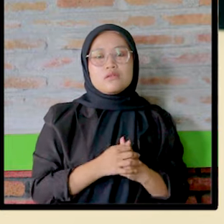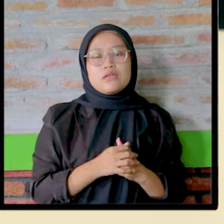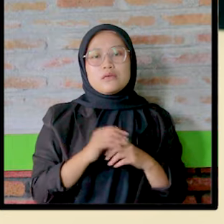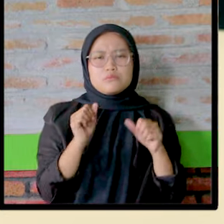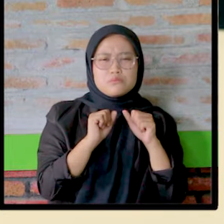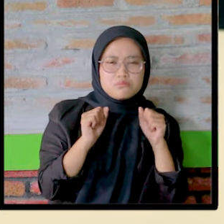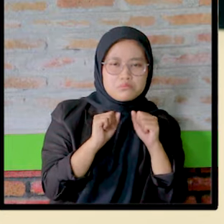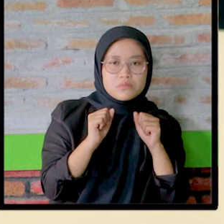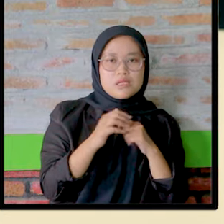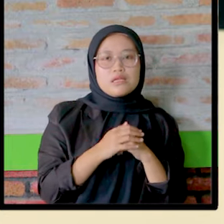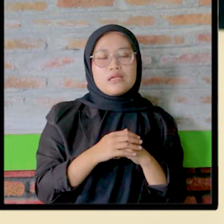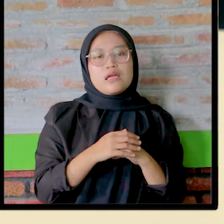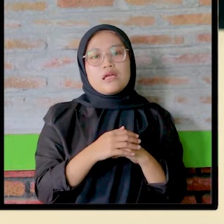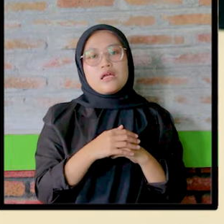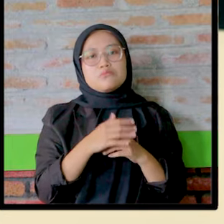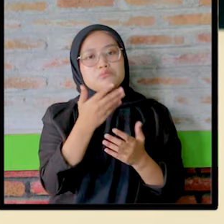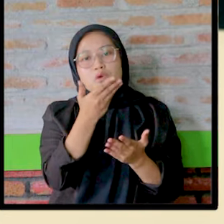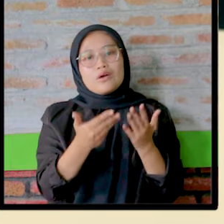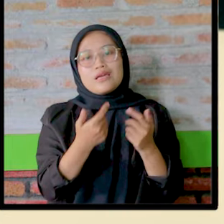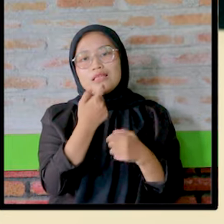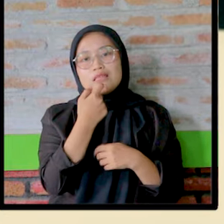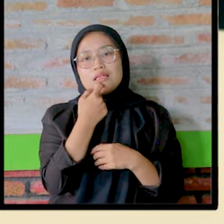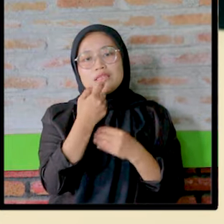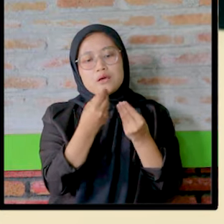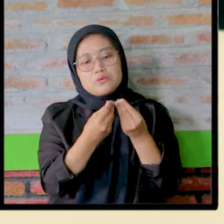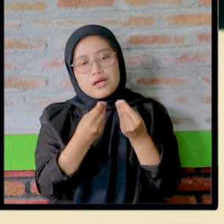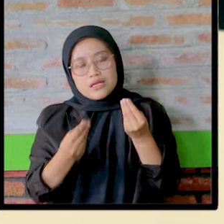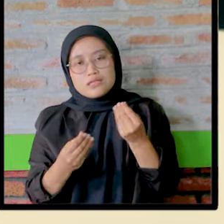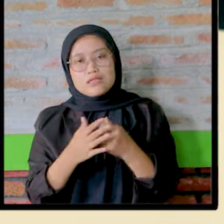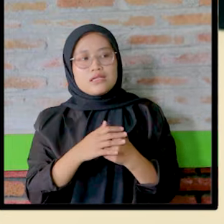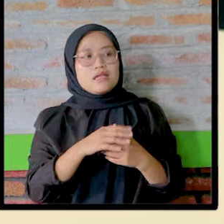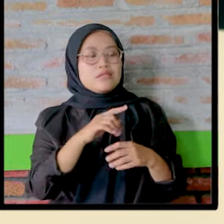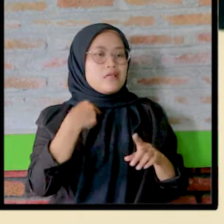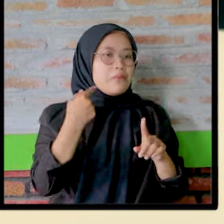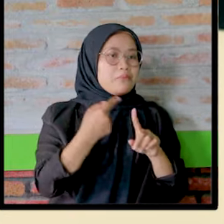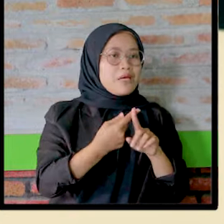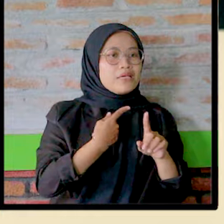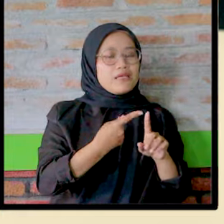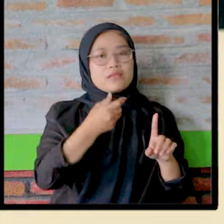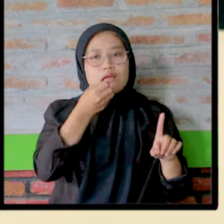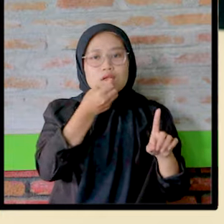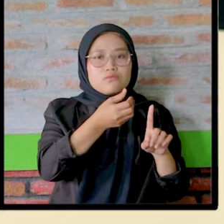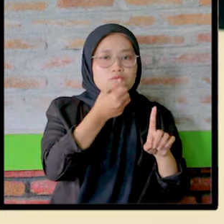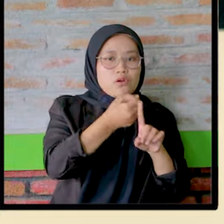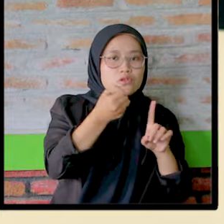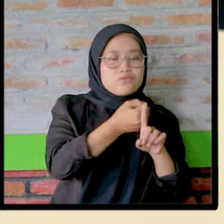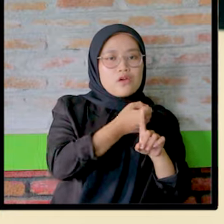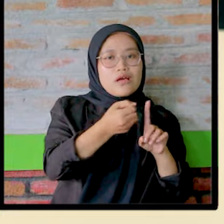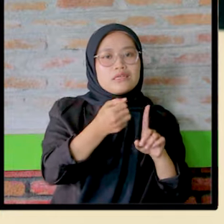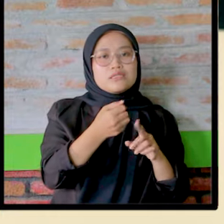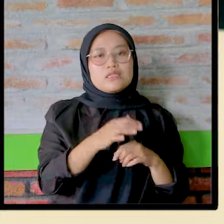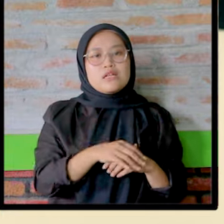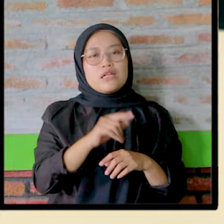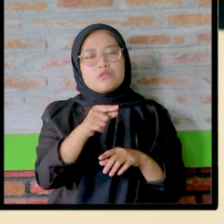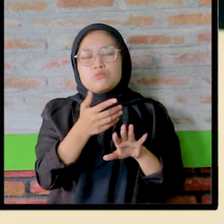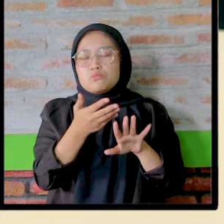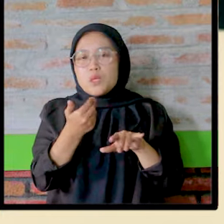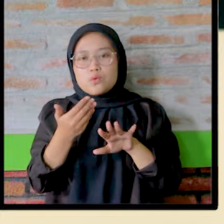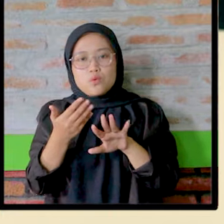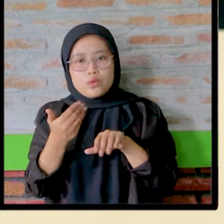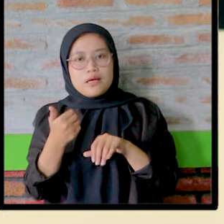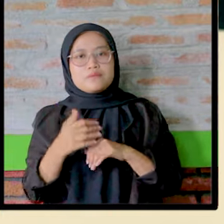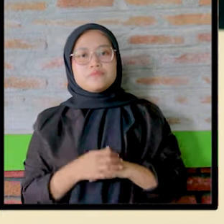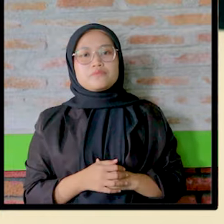kewarisan dan lain sebagainya itu sampai kita advokasi dan berkali-kali gitu ya itu itu contoh itu dari